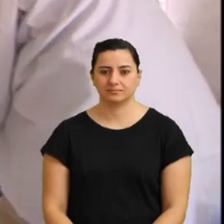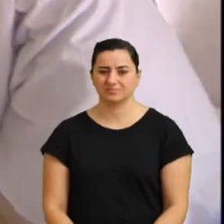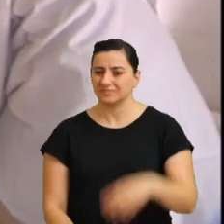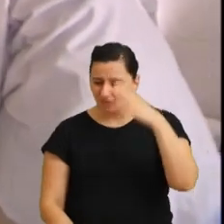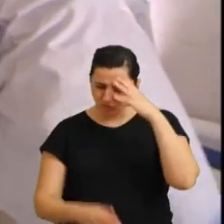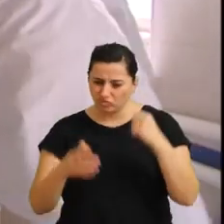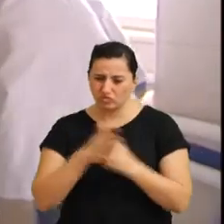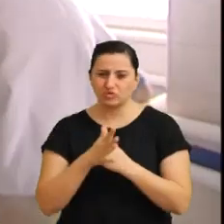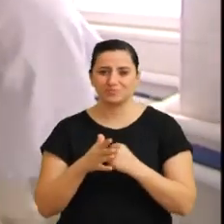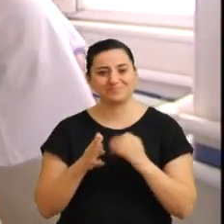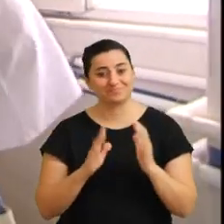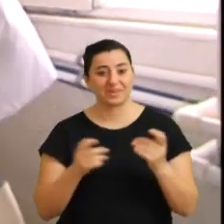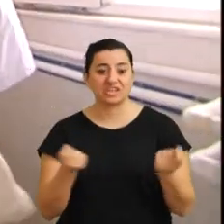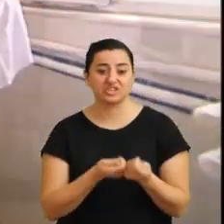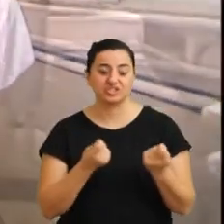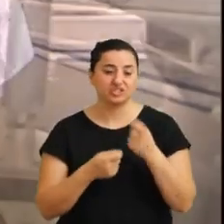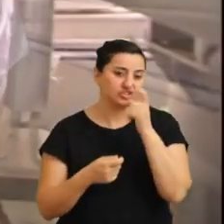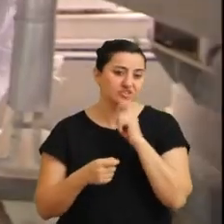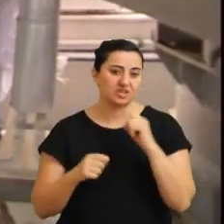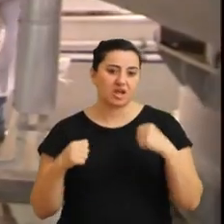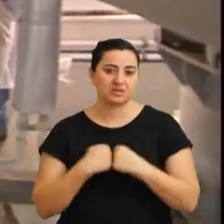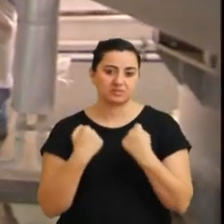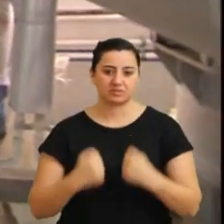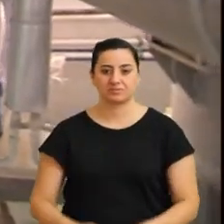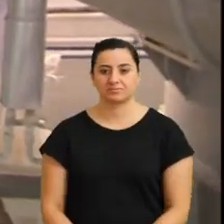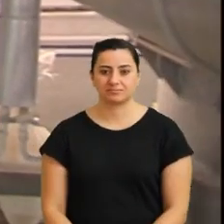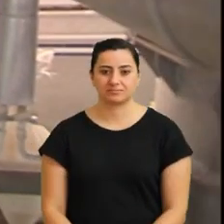Kafamı çarptım. İş kazası, iş kazası.